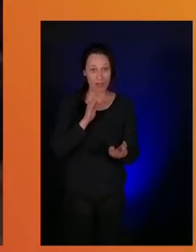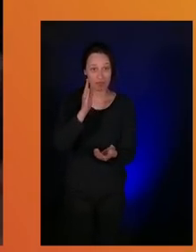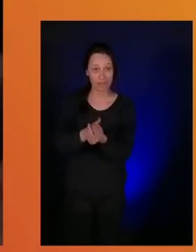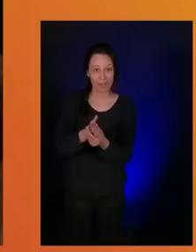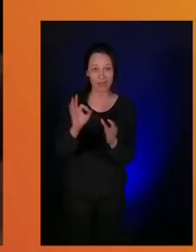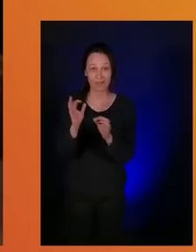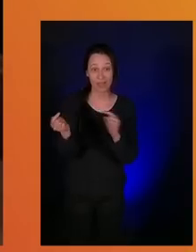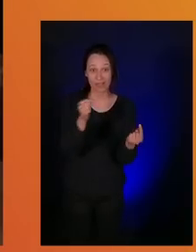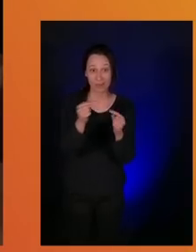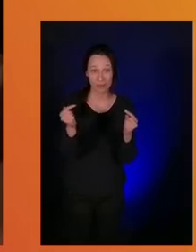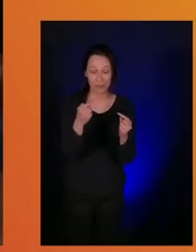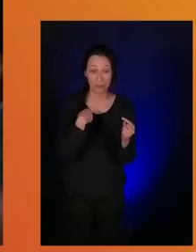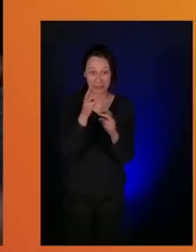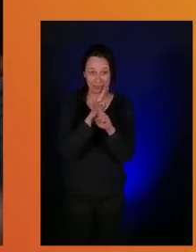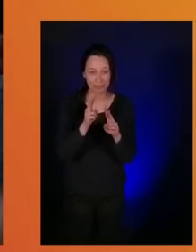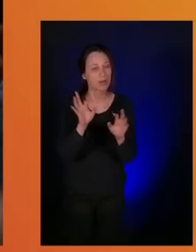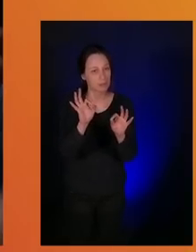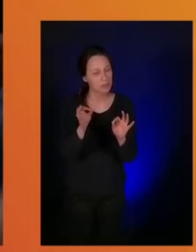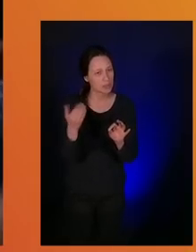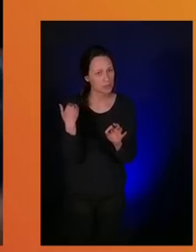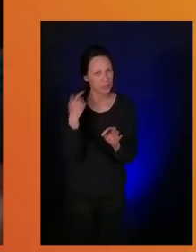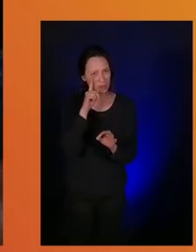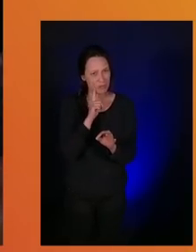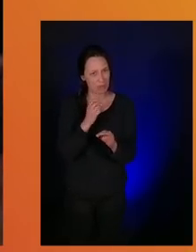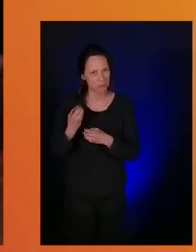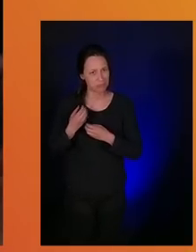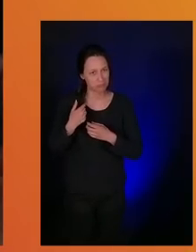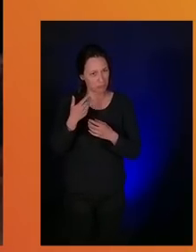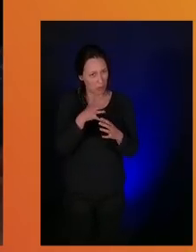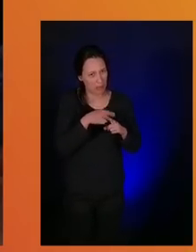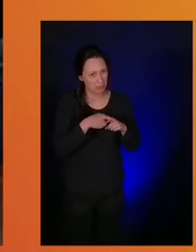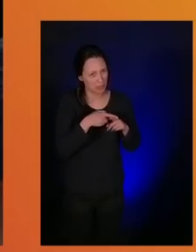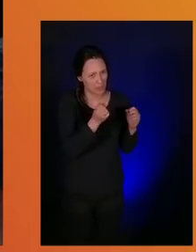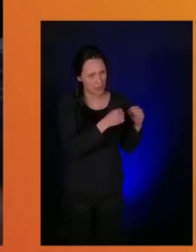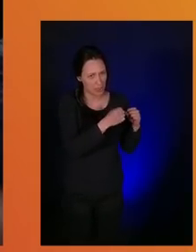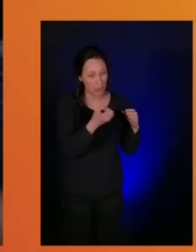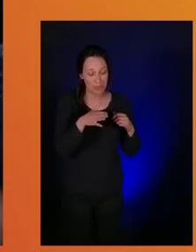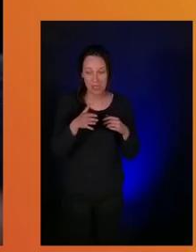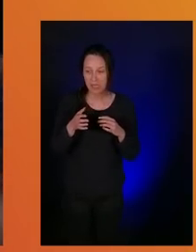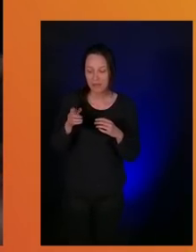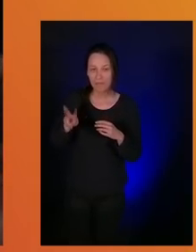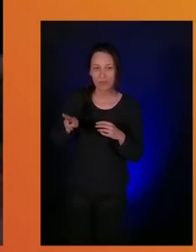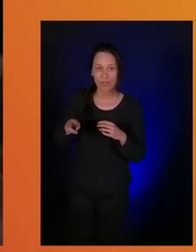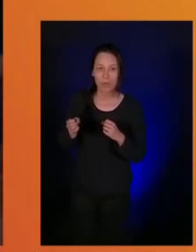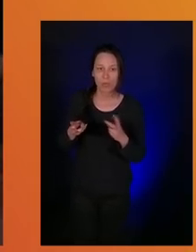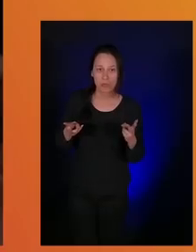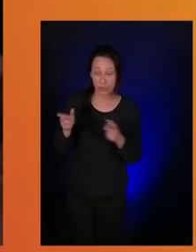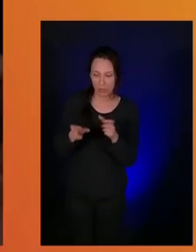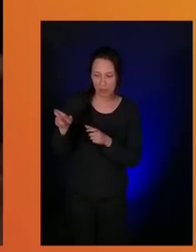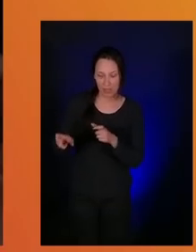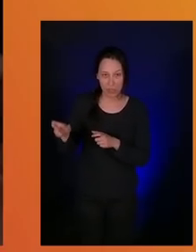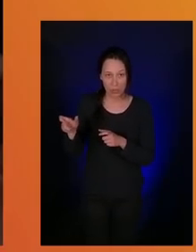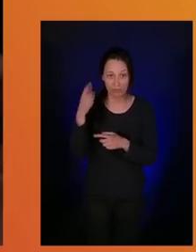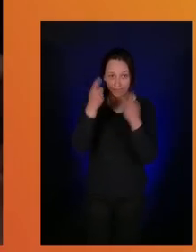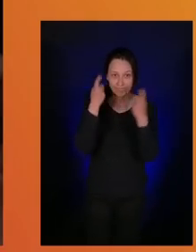partage parfaitement ce que vient de dire Caroline et la pertinence de son intervention. Non, c'est parce qu'on est quelques-uns à se poser une question sur un sujet d'actualité